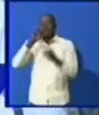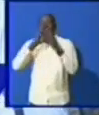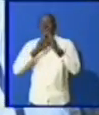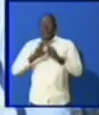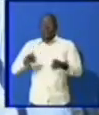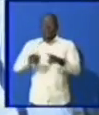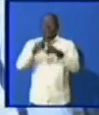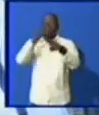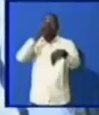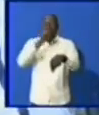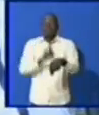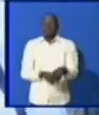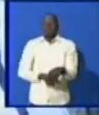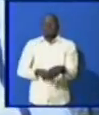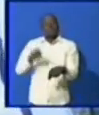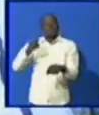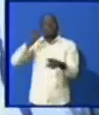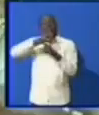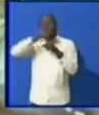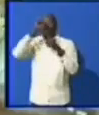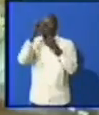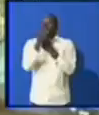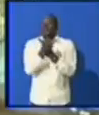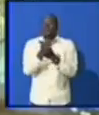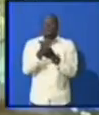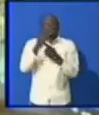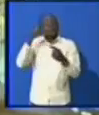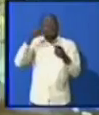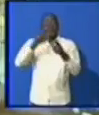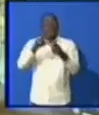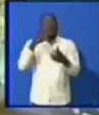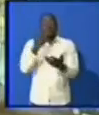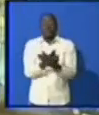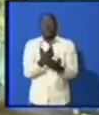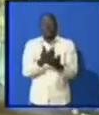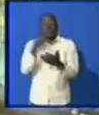slogan de la société les loups aux ricains 1 les bénéfices au faso